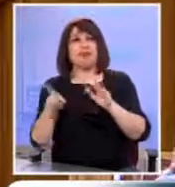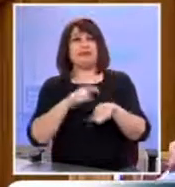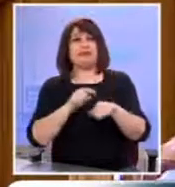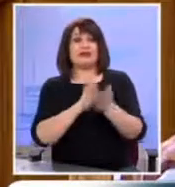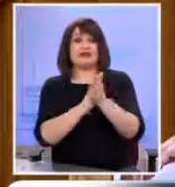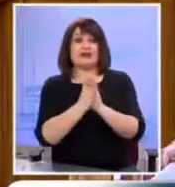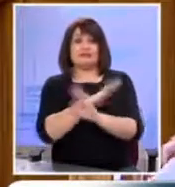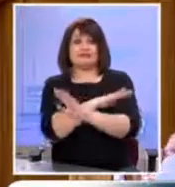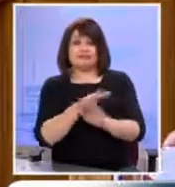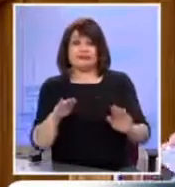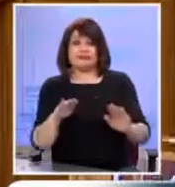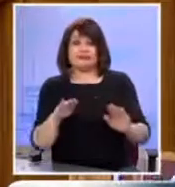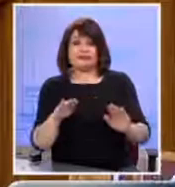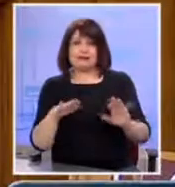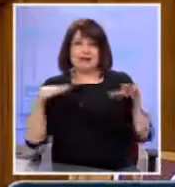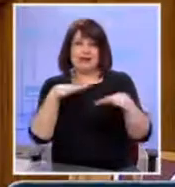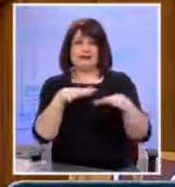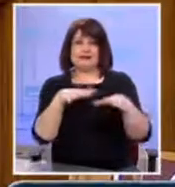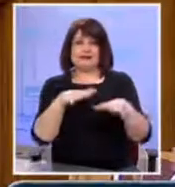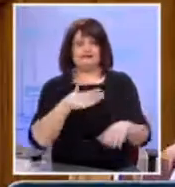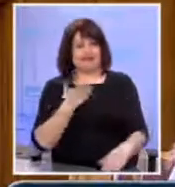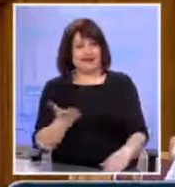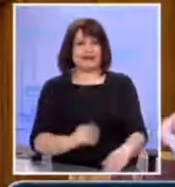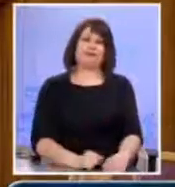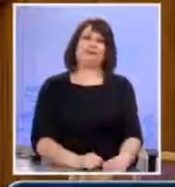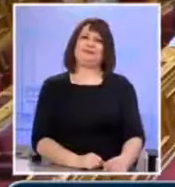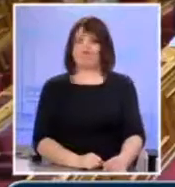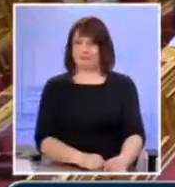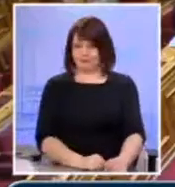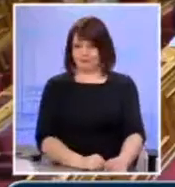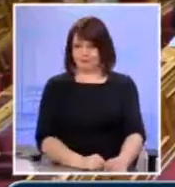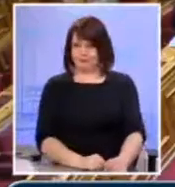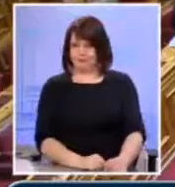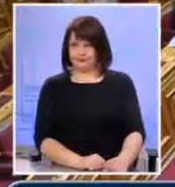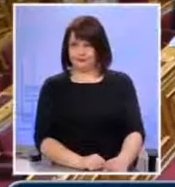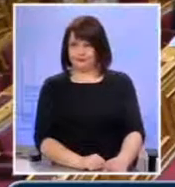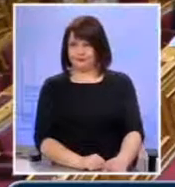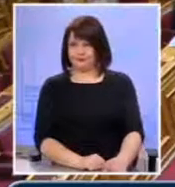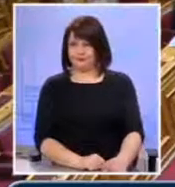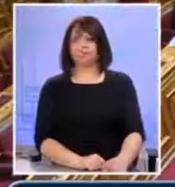βγάζει στην κυριολεξία νύχια. Σας ευχαριστώ πολύ. Ευχαριστούμε, κυρία Γερίτση.